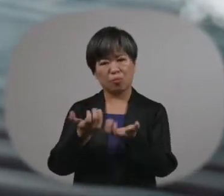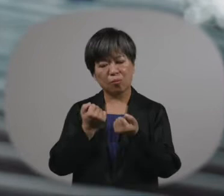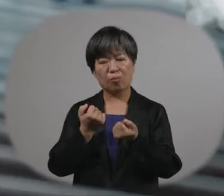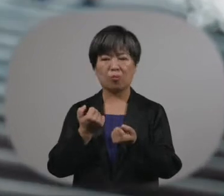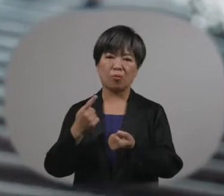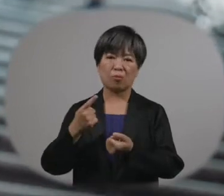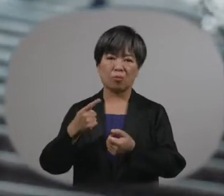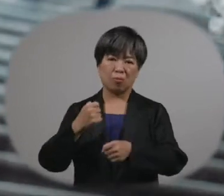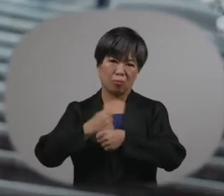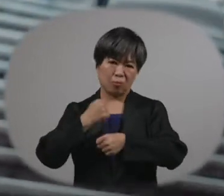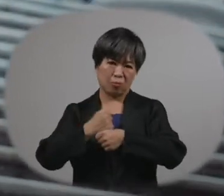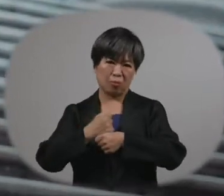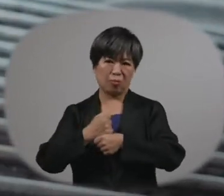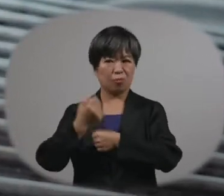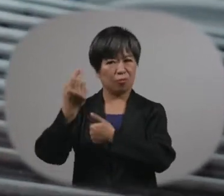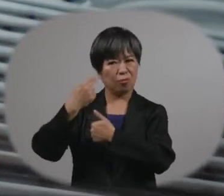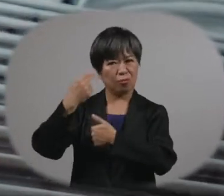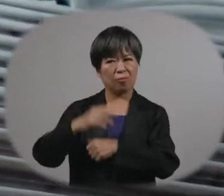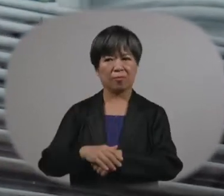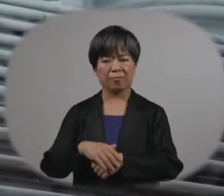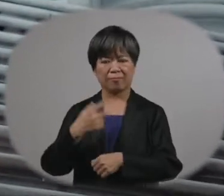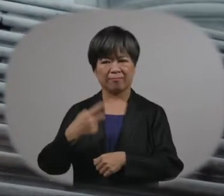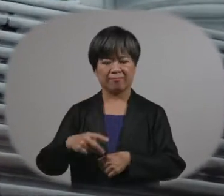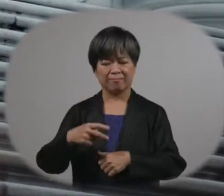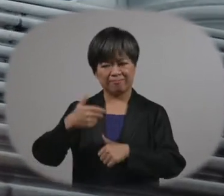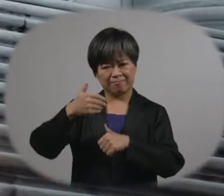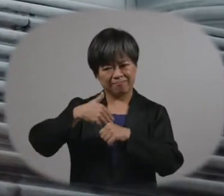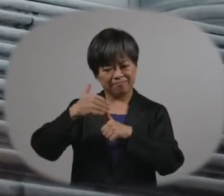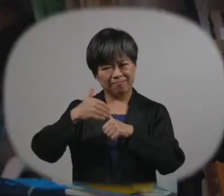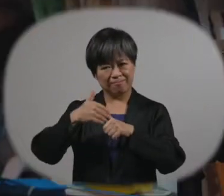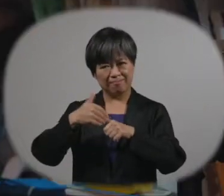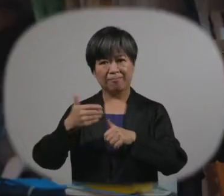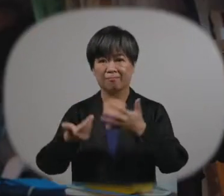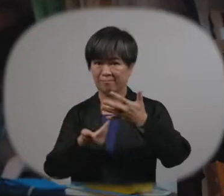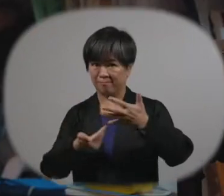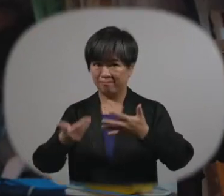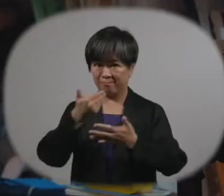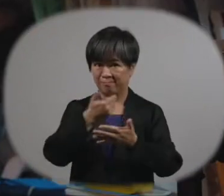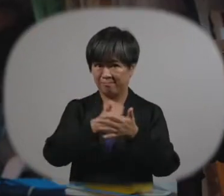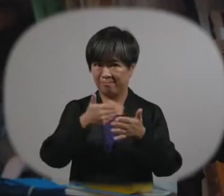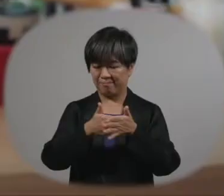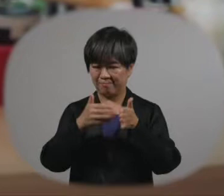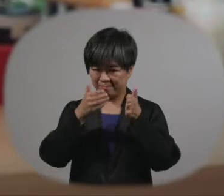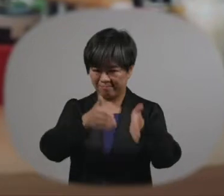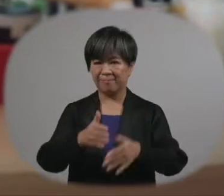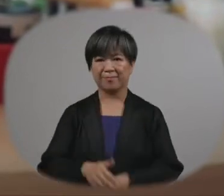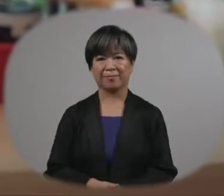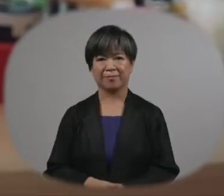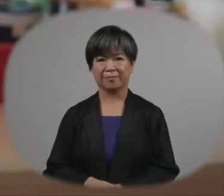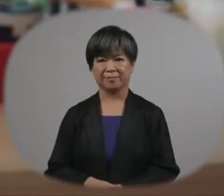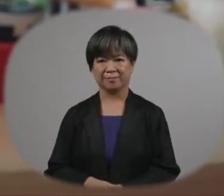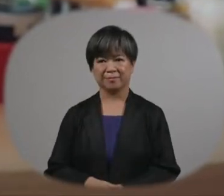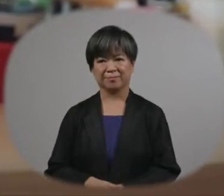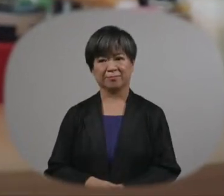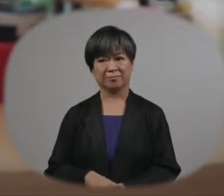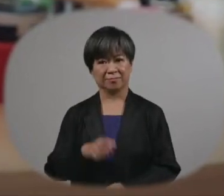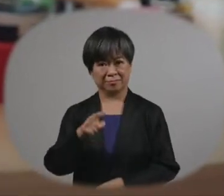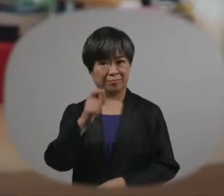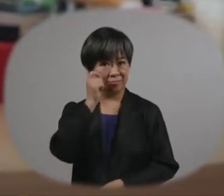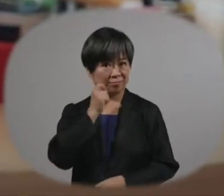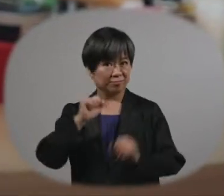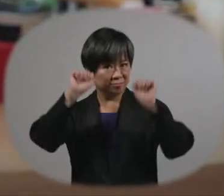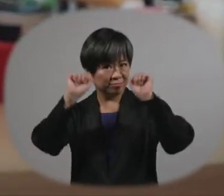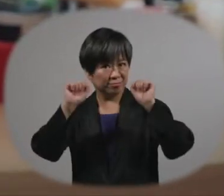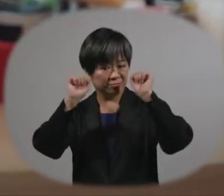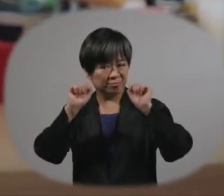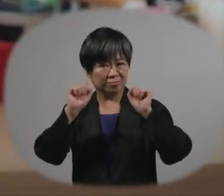子，就是还是会继续进修我的美术专长。 你开始喜欢运动之后带